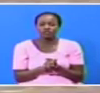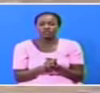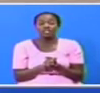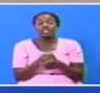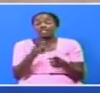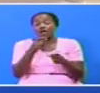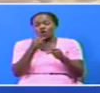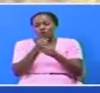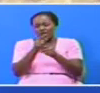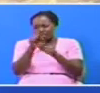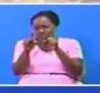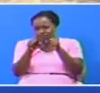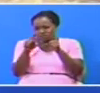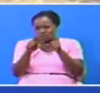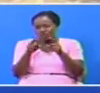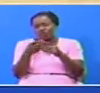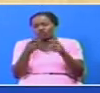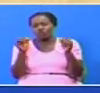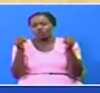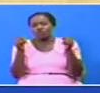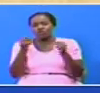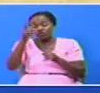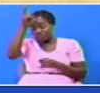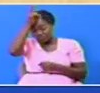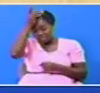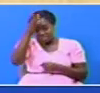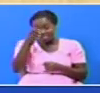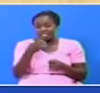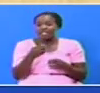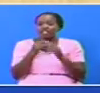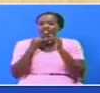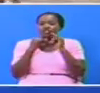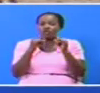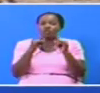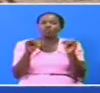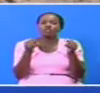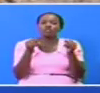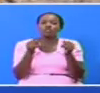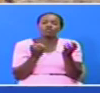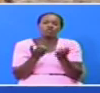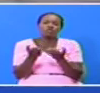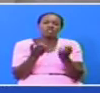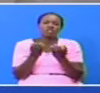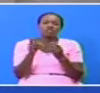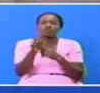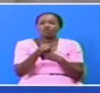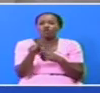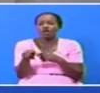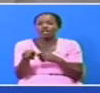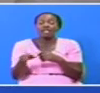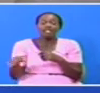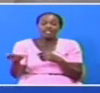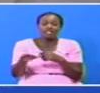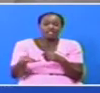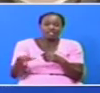Operesheni hiyo ilifuatia taarifa za wakazi ambao waliwapa polisi habari za kuendeshwa kwa biashara hiyo haramu kwenye karakana hiyo,